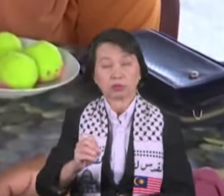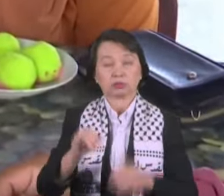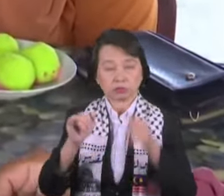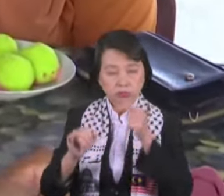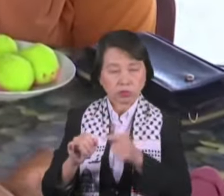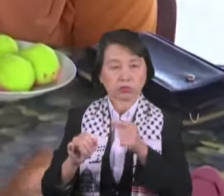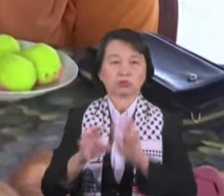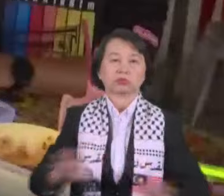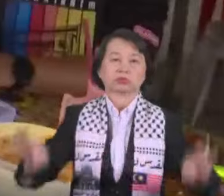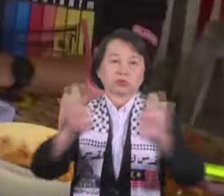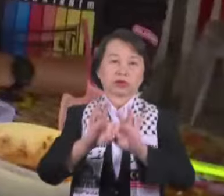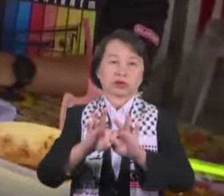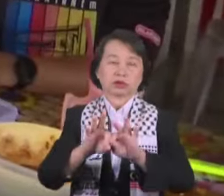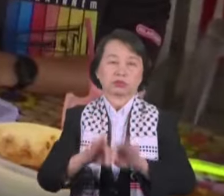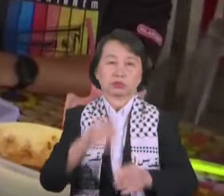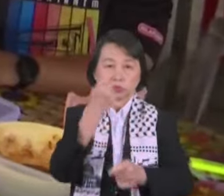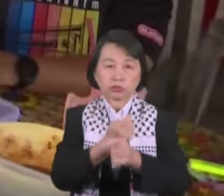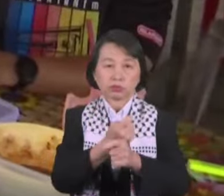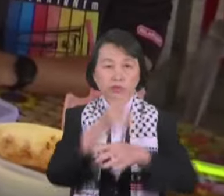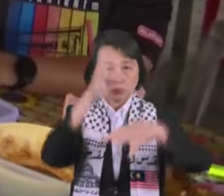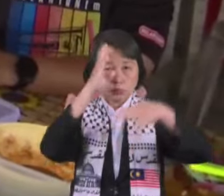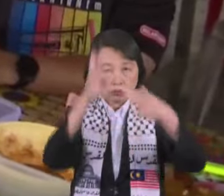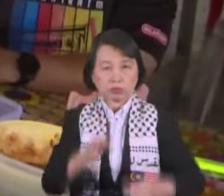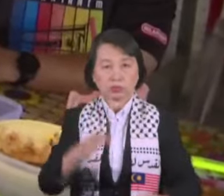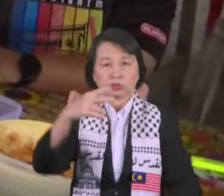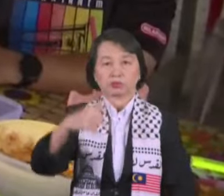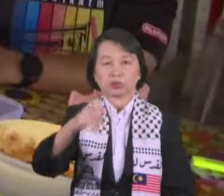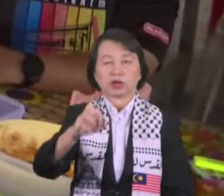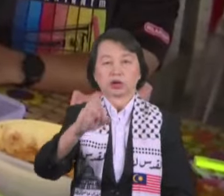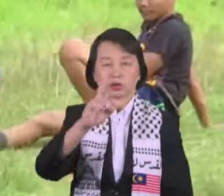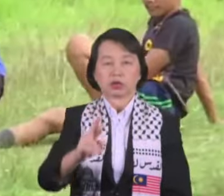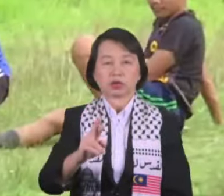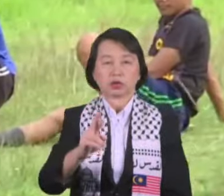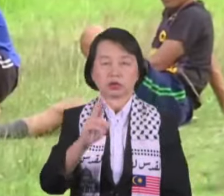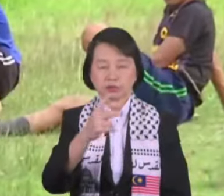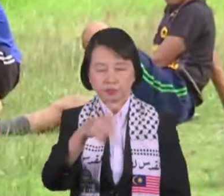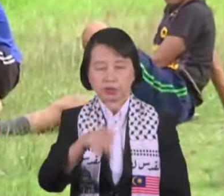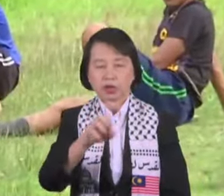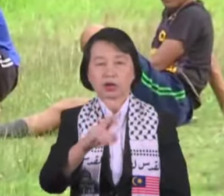antara indikator penting menentukan keputusan PRK Nenggiri.